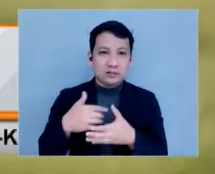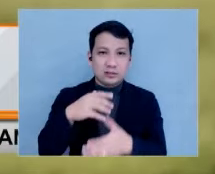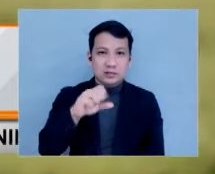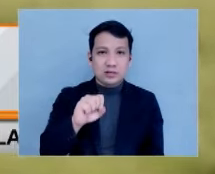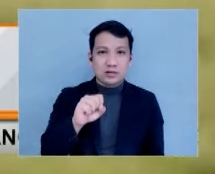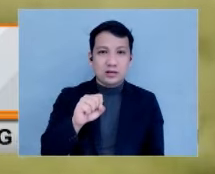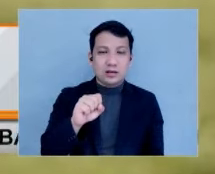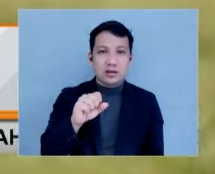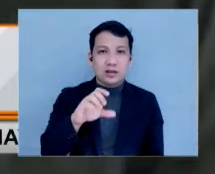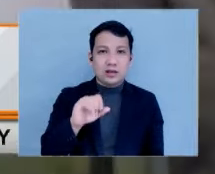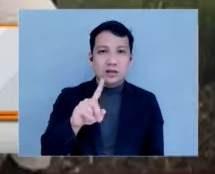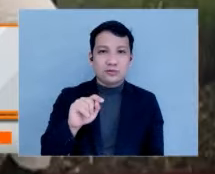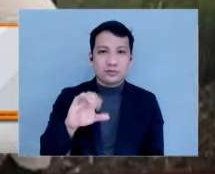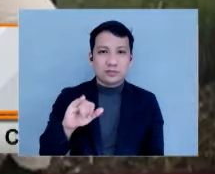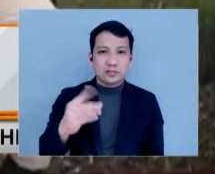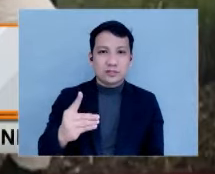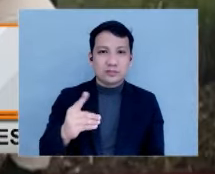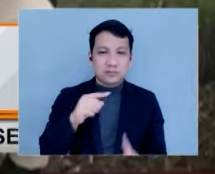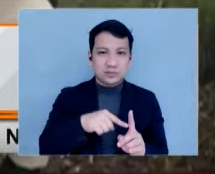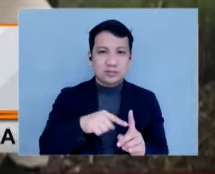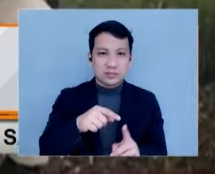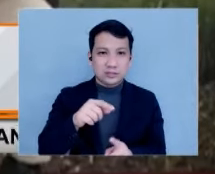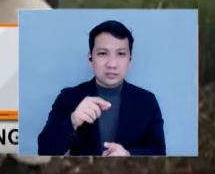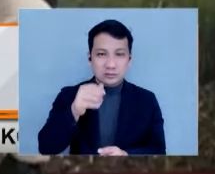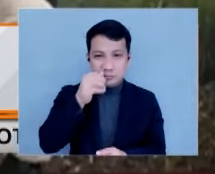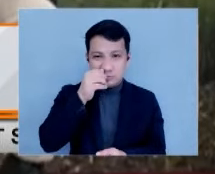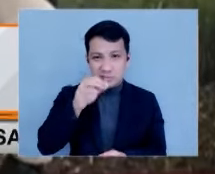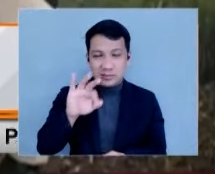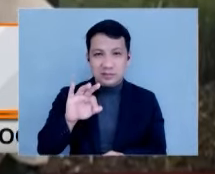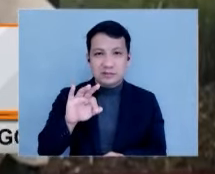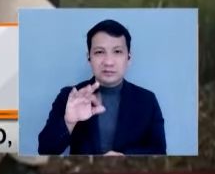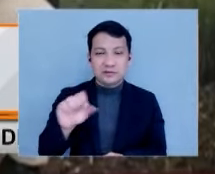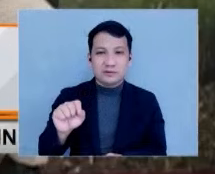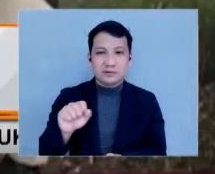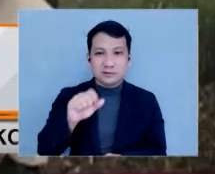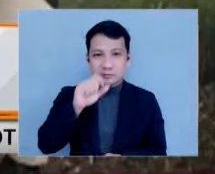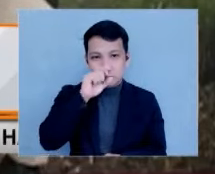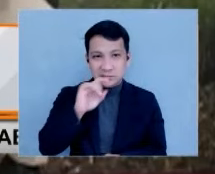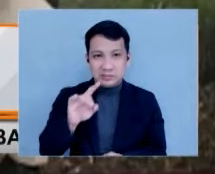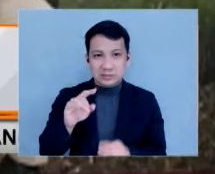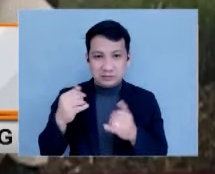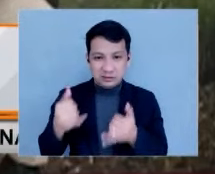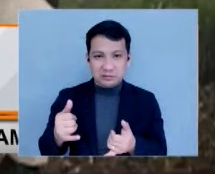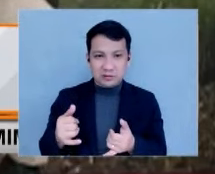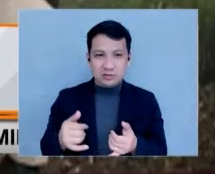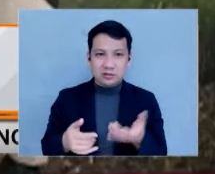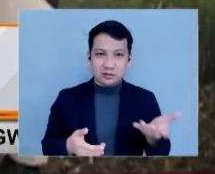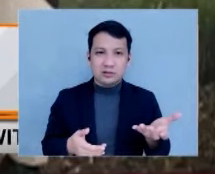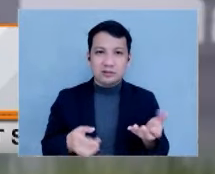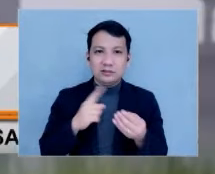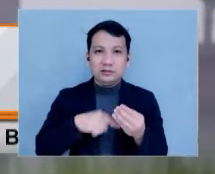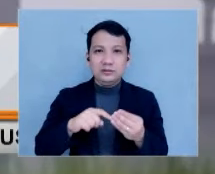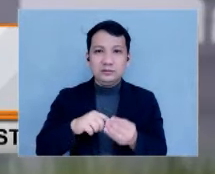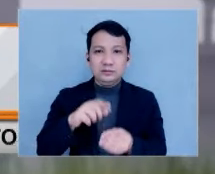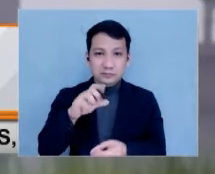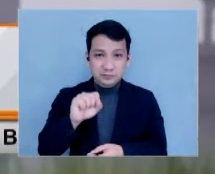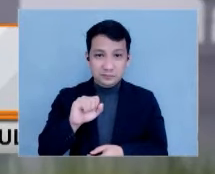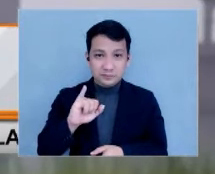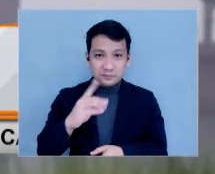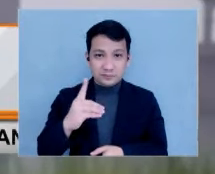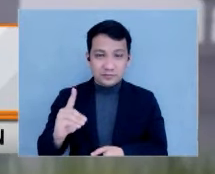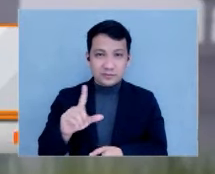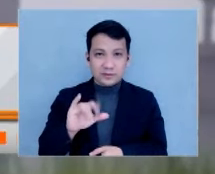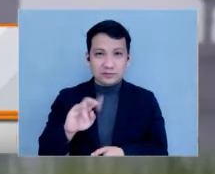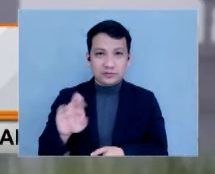si Francis. In his A-game talaga, si kapatid star Sid Lucero na